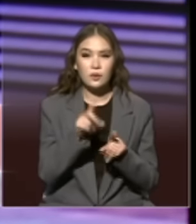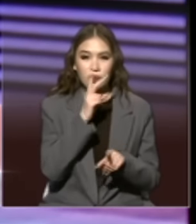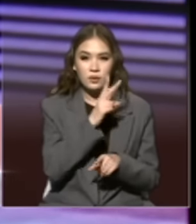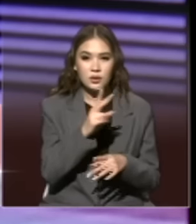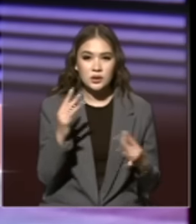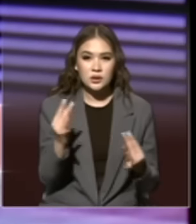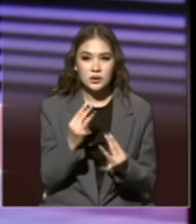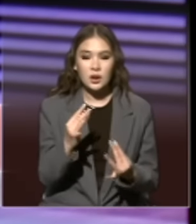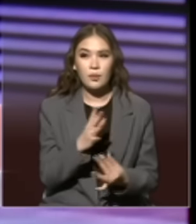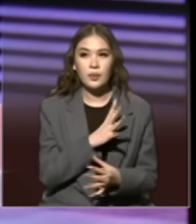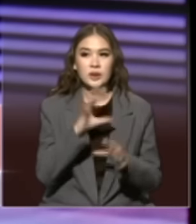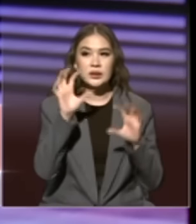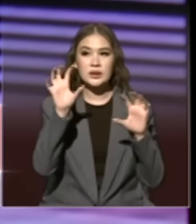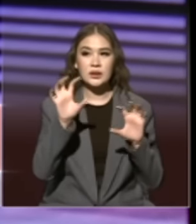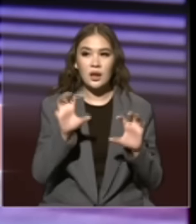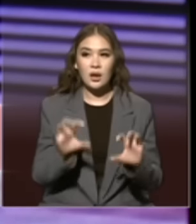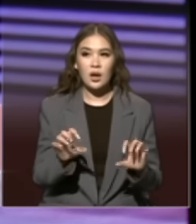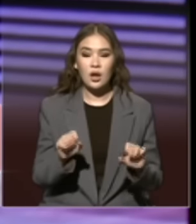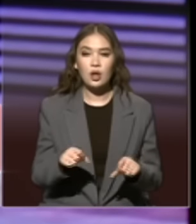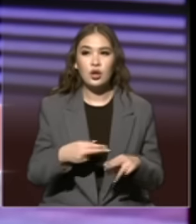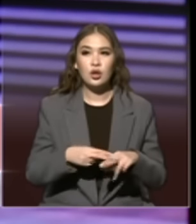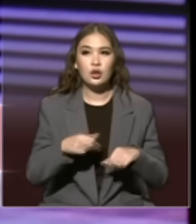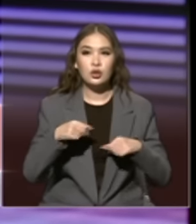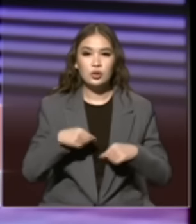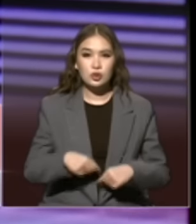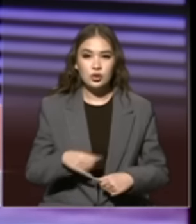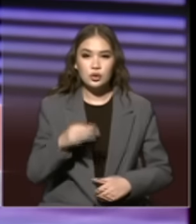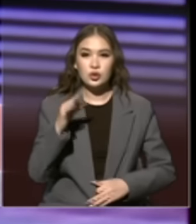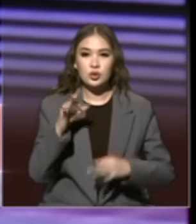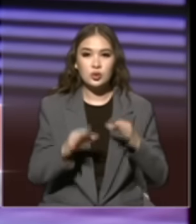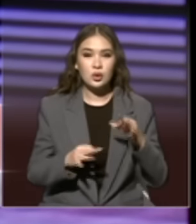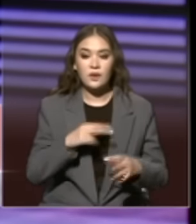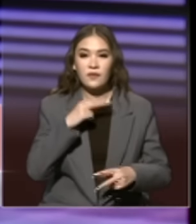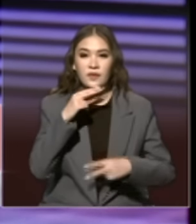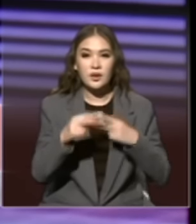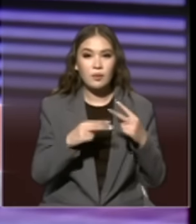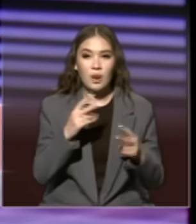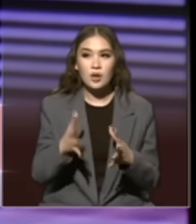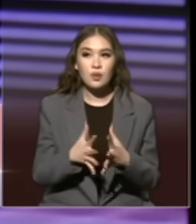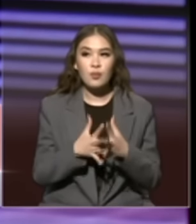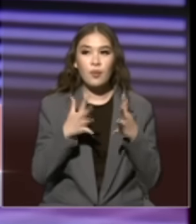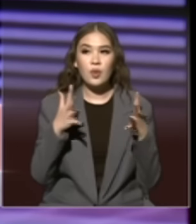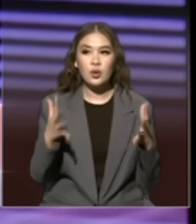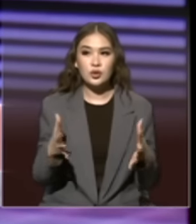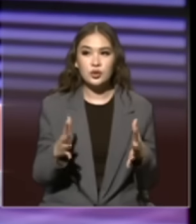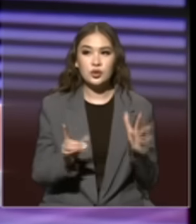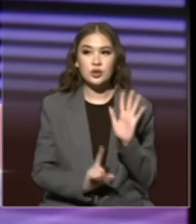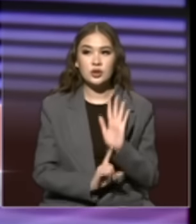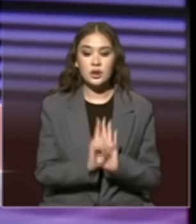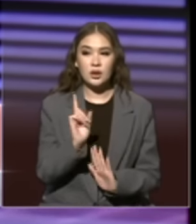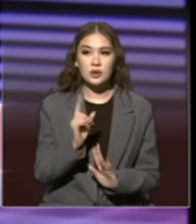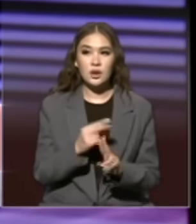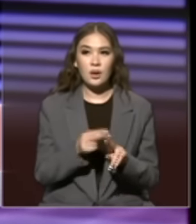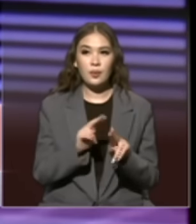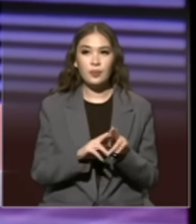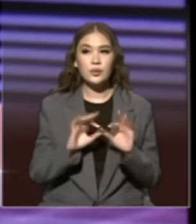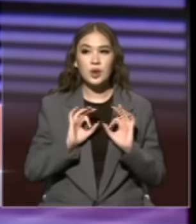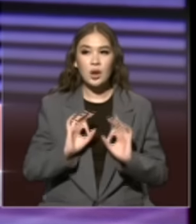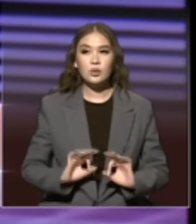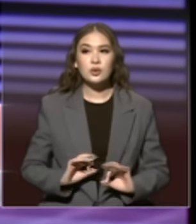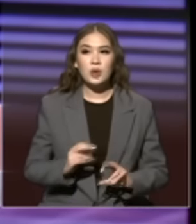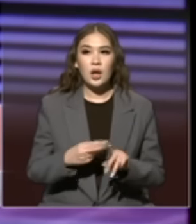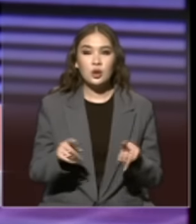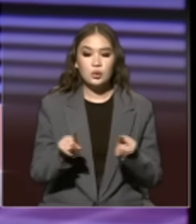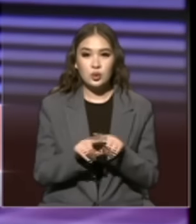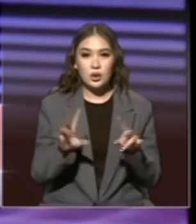қызығушылығы туды. Заңға деген, құқық жүйесіне деген, сот жүйесіне деген. Бұл үлкен сот жүйесі, мына прокуратура қызметі үшін,